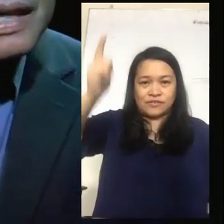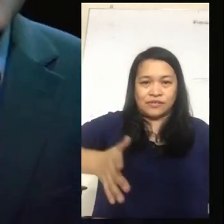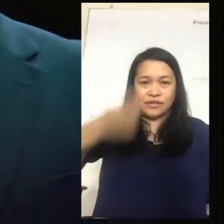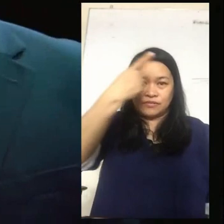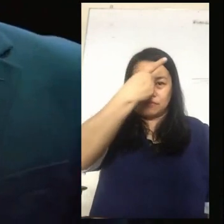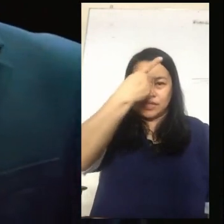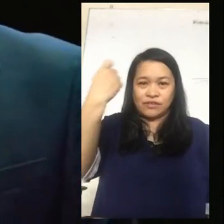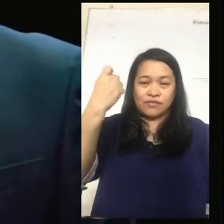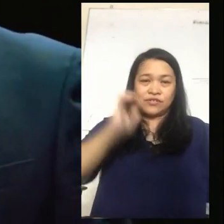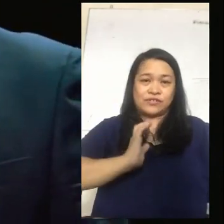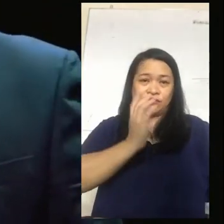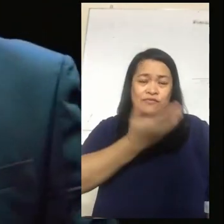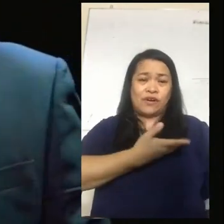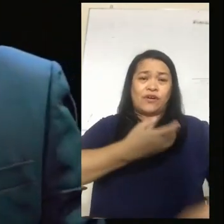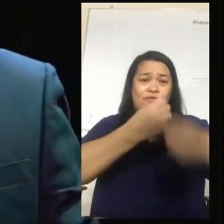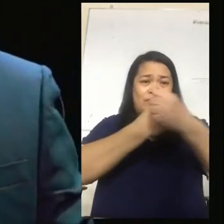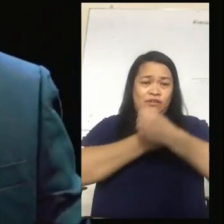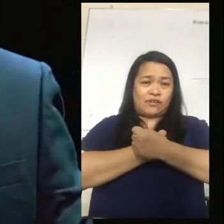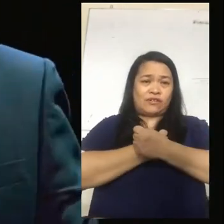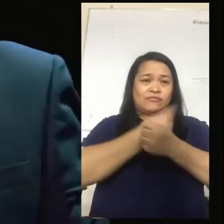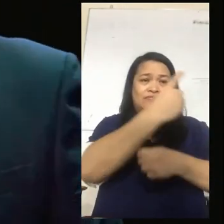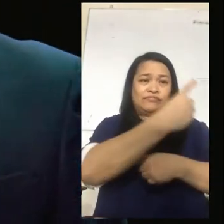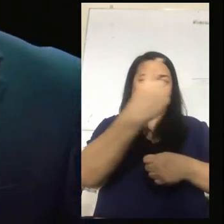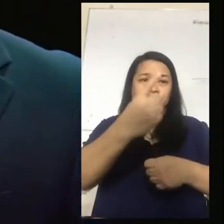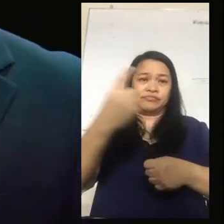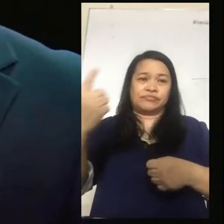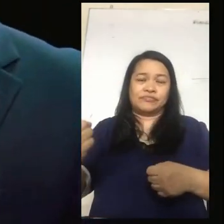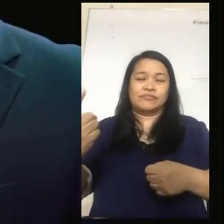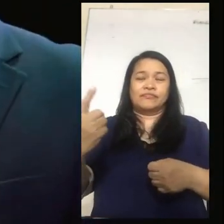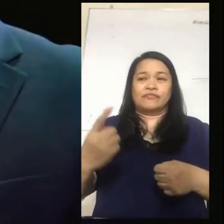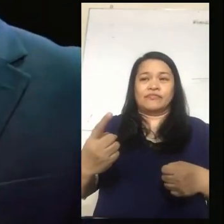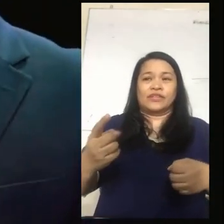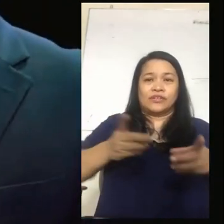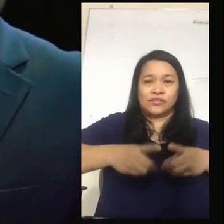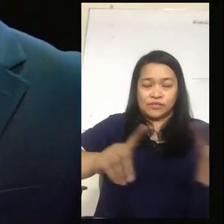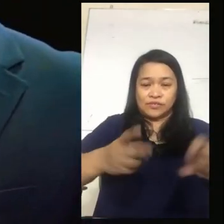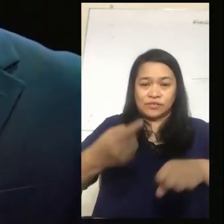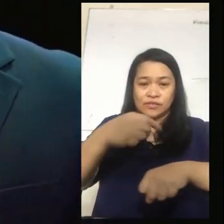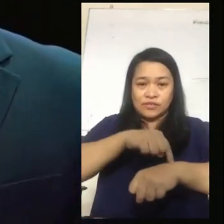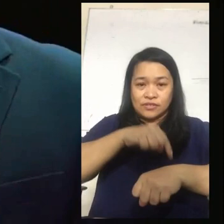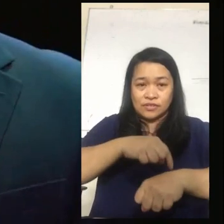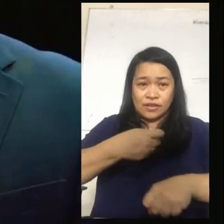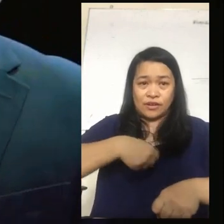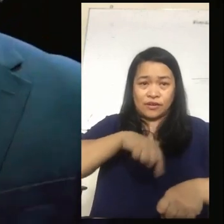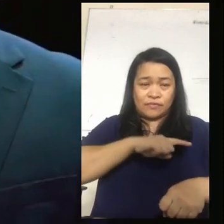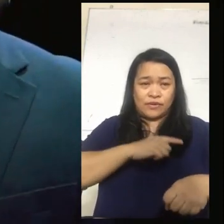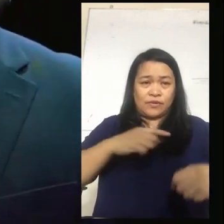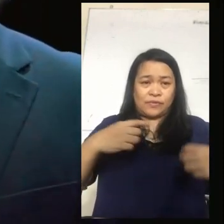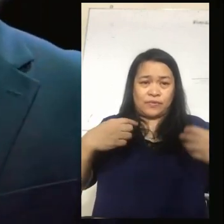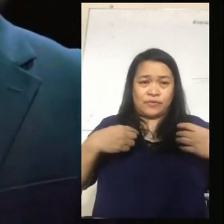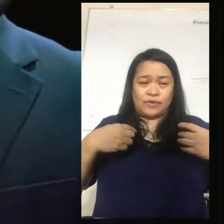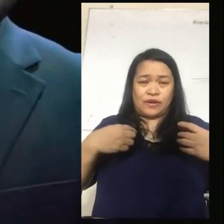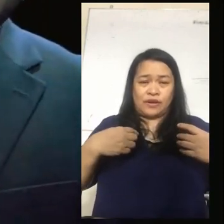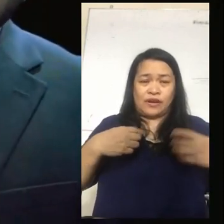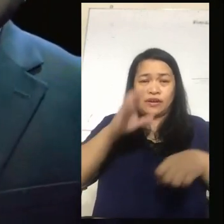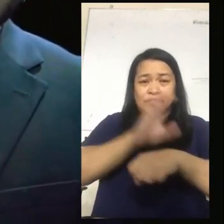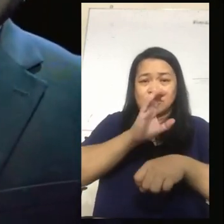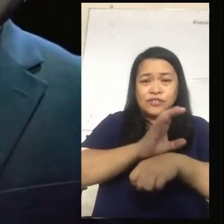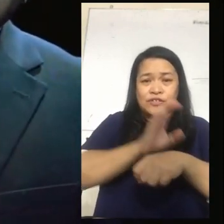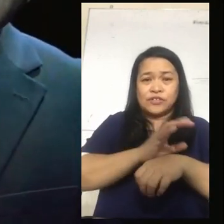po ang isang dahilan kung bakit during the time nitong crisis na ito, ginagawa natin ang ating mga kaya sa church